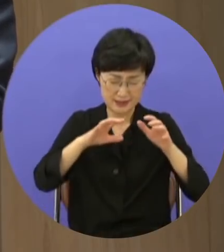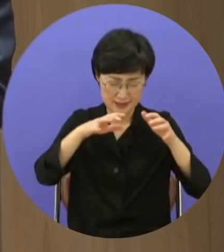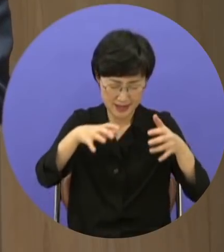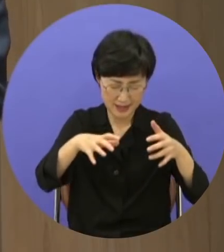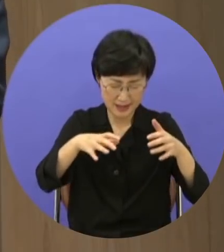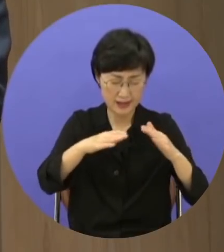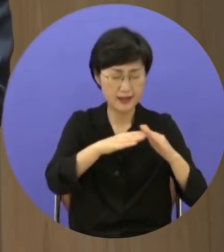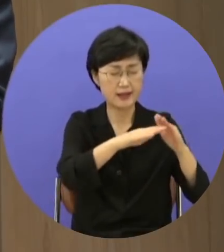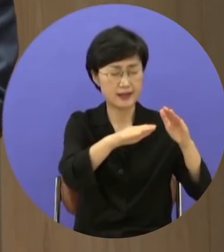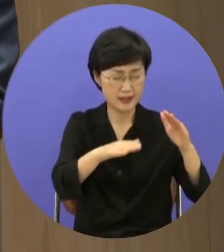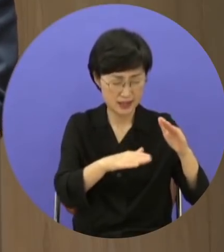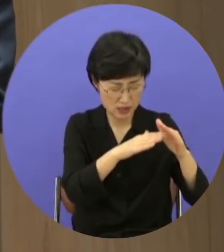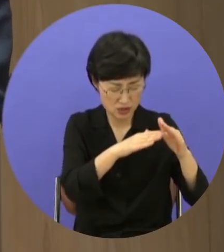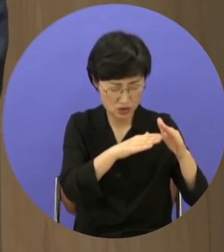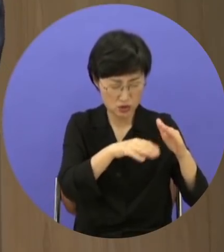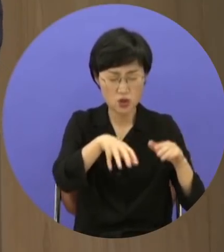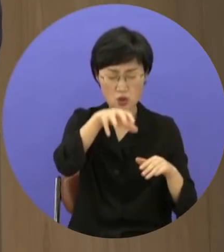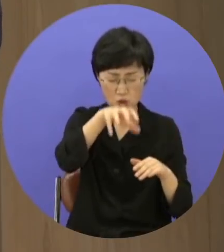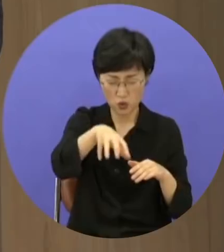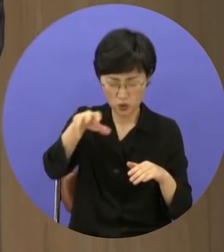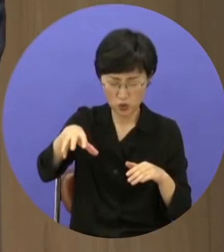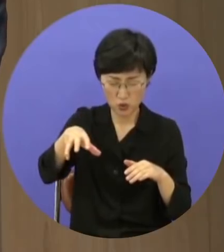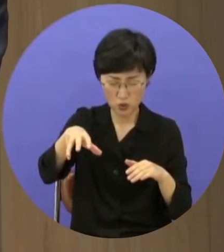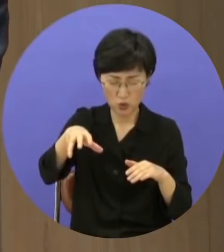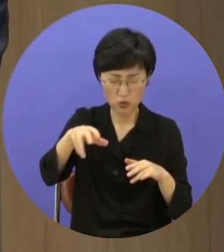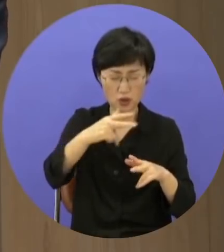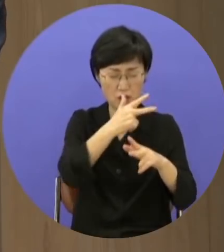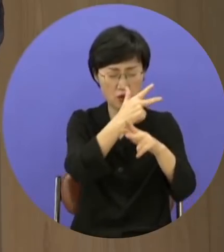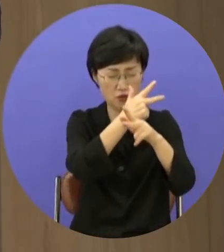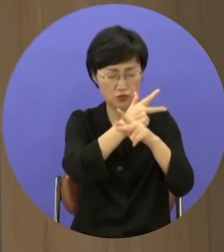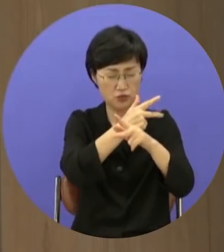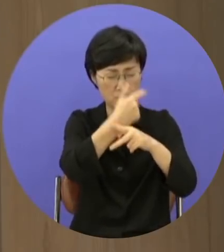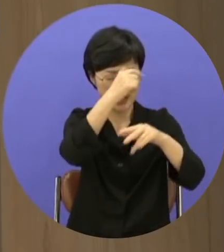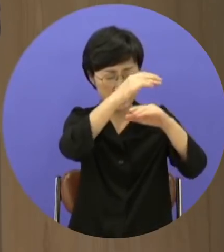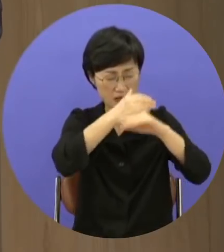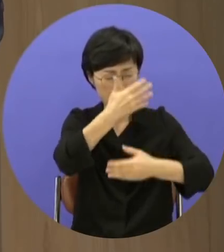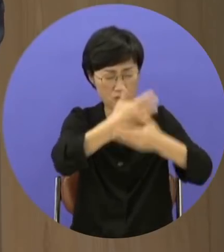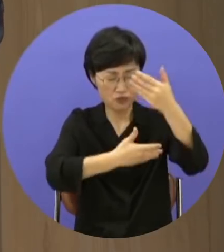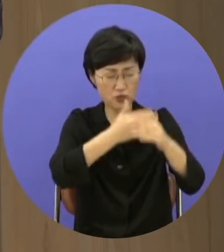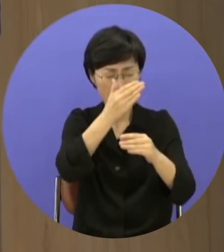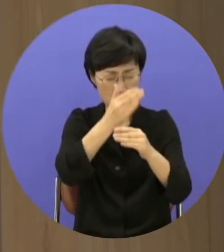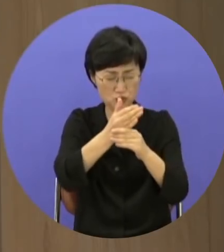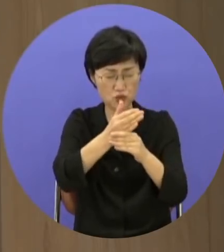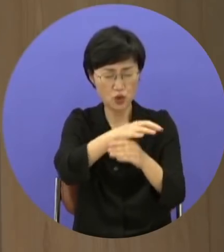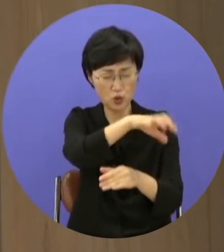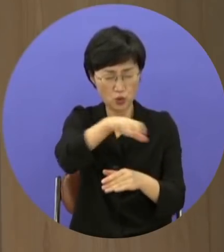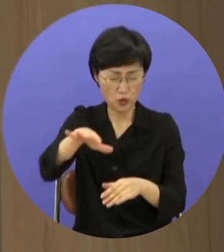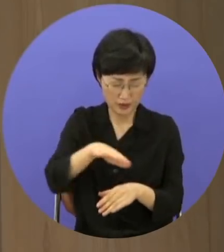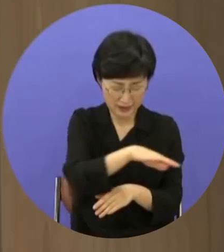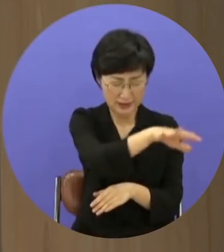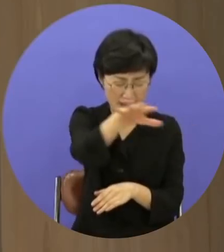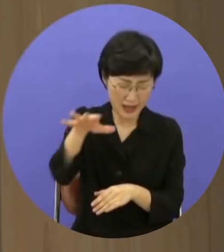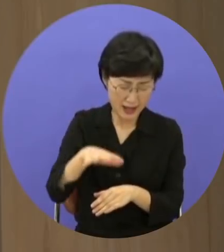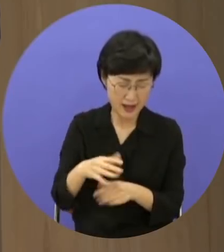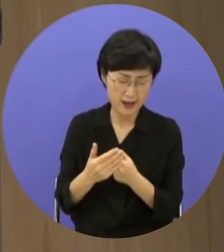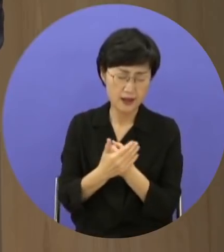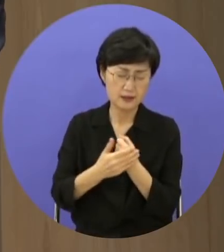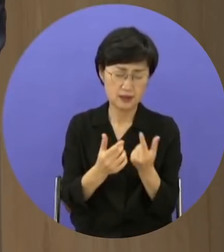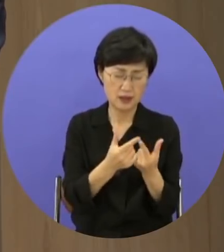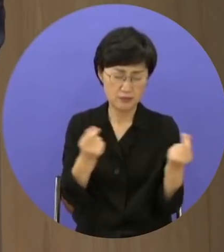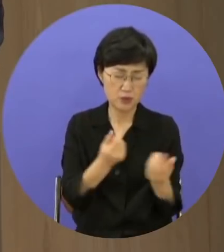가정과 현장에서 위생과 인터넷으로 함께 예배하는 처소마다 동일한 은혜와 축복 주실 줄